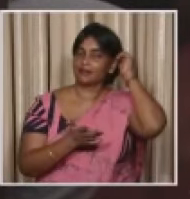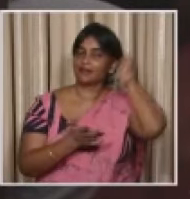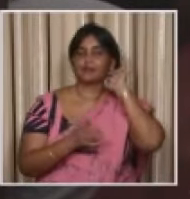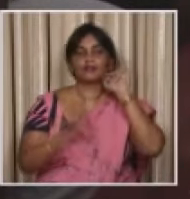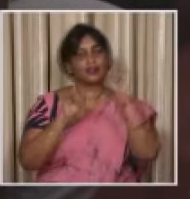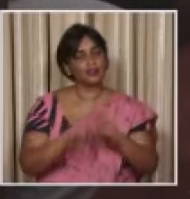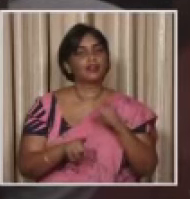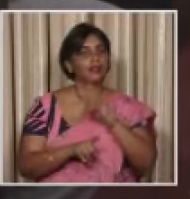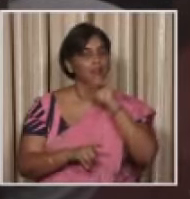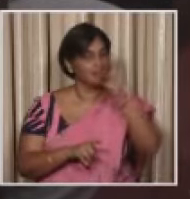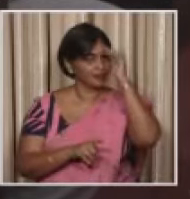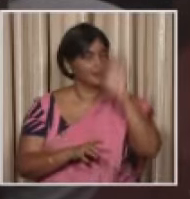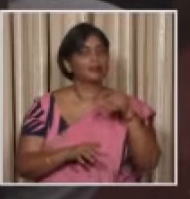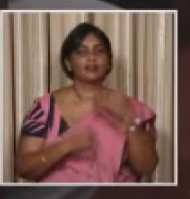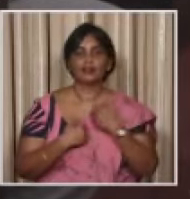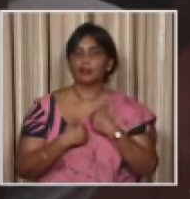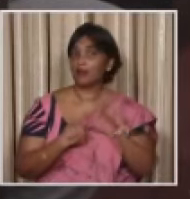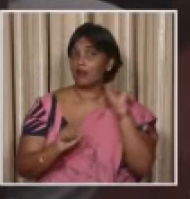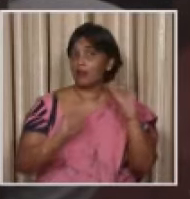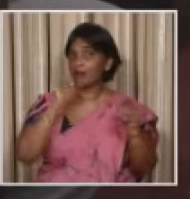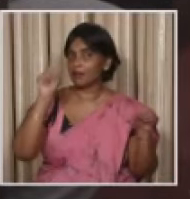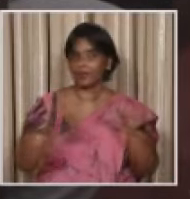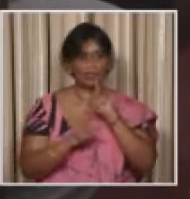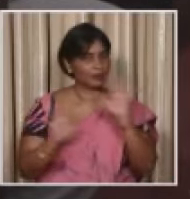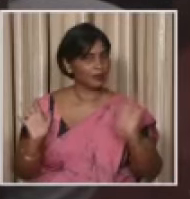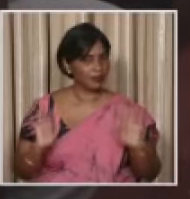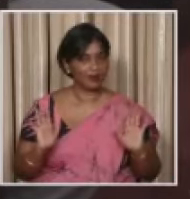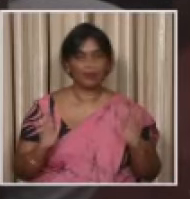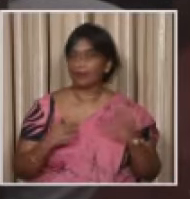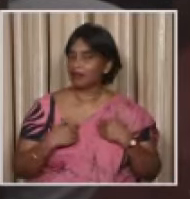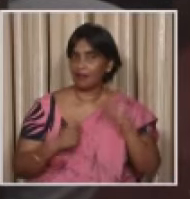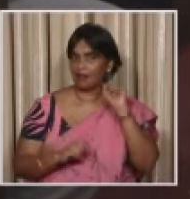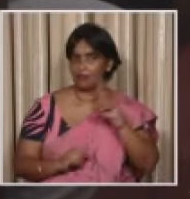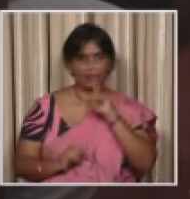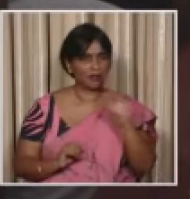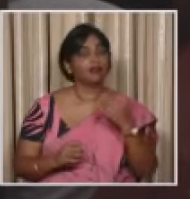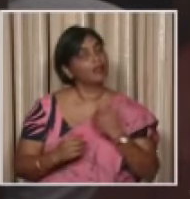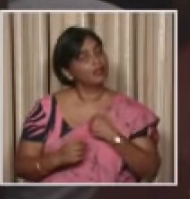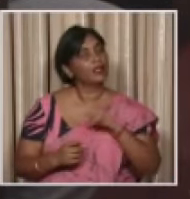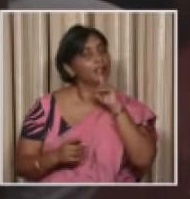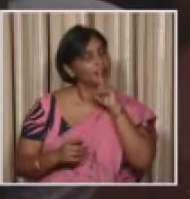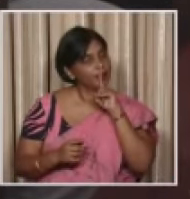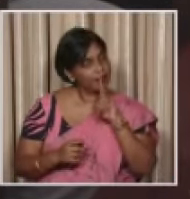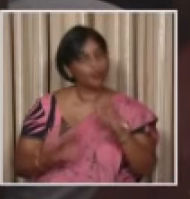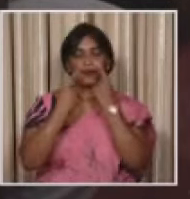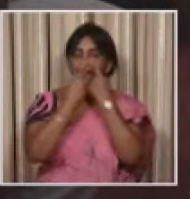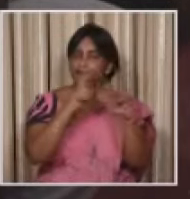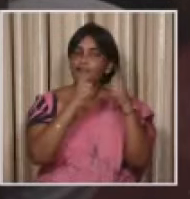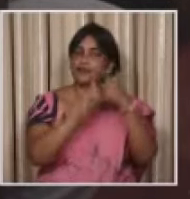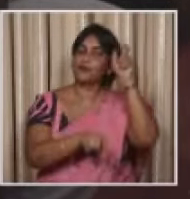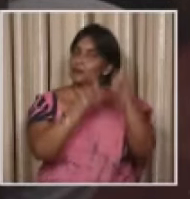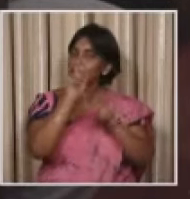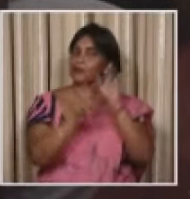ගරු කතානායකතුමනි මං කාගේවත් නමක් කියන්න ගියේ නැහැ. මං කාගේවත් නමක් කියන්න ගියේ නැහැ. මම කිව්වේ විවිධ පුද්ගලයෝ